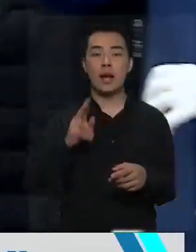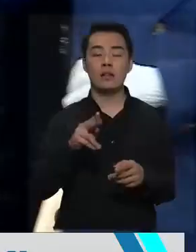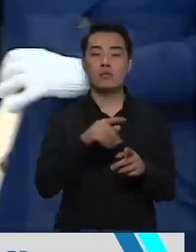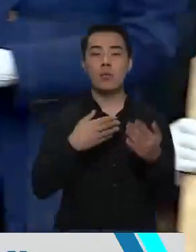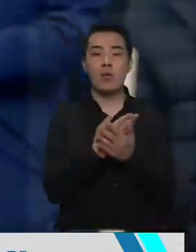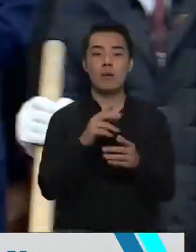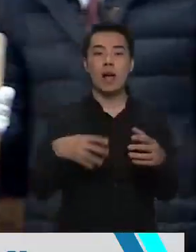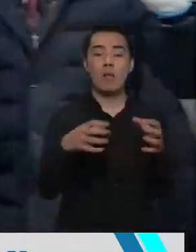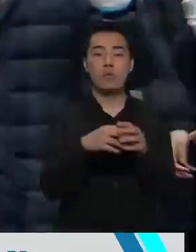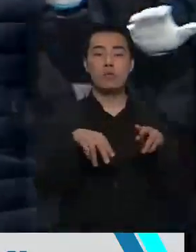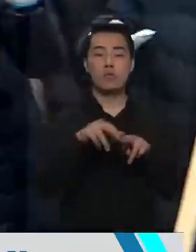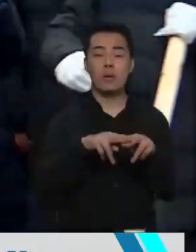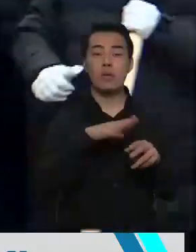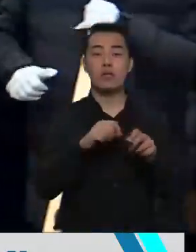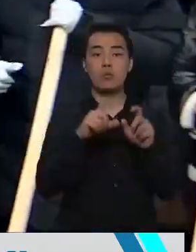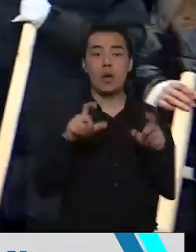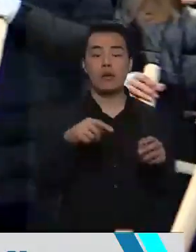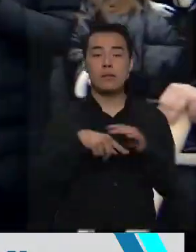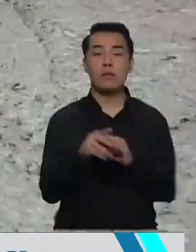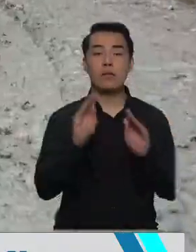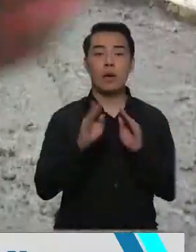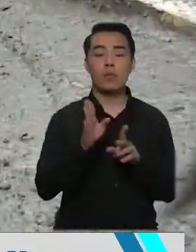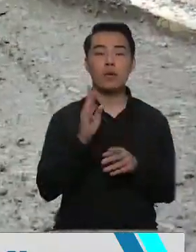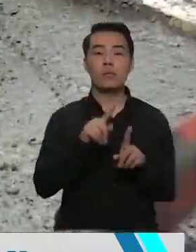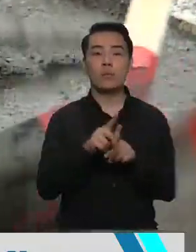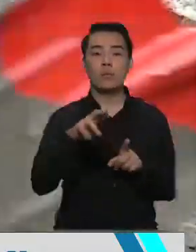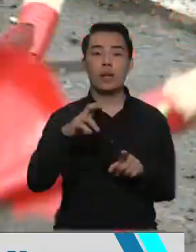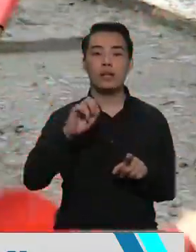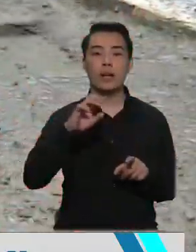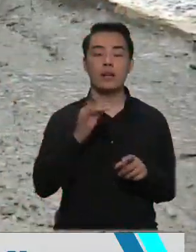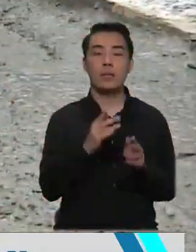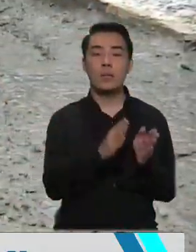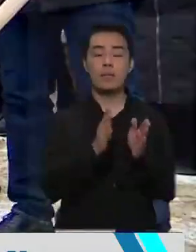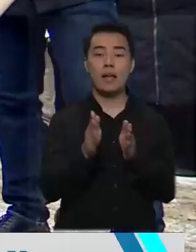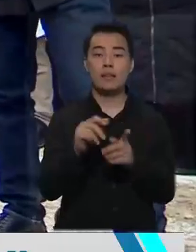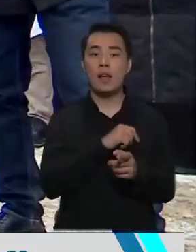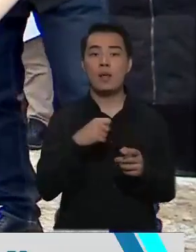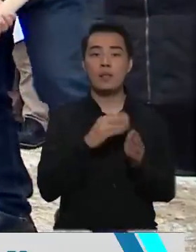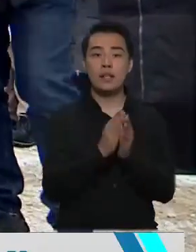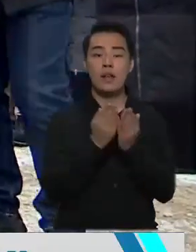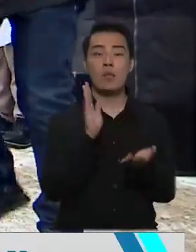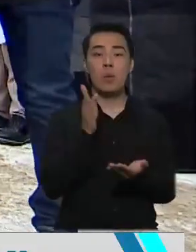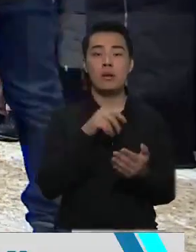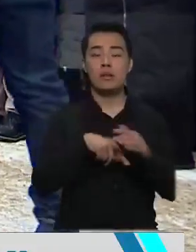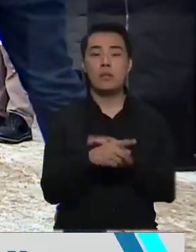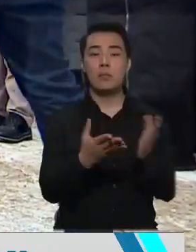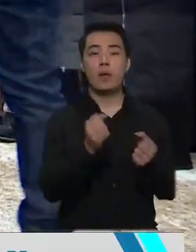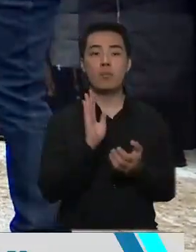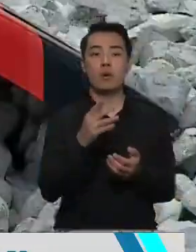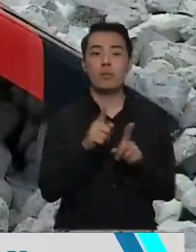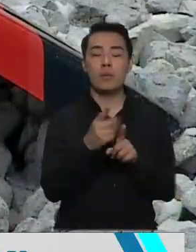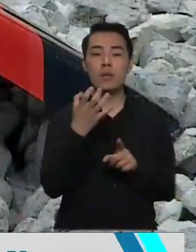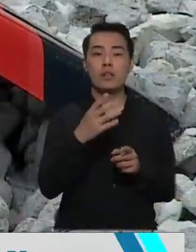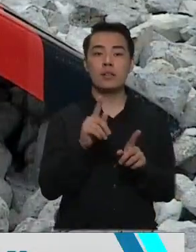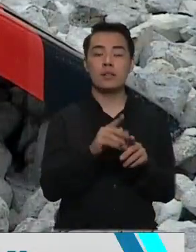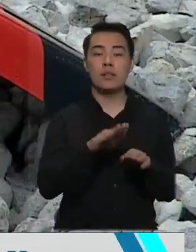нового кампуса для учебного заведения в нем будет планетарий амфитеатр библиотека на 7000 книг он же позволит принимать еще свыше